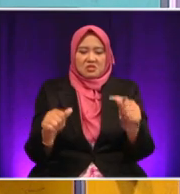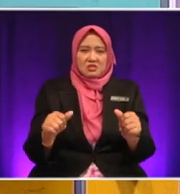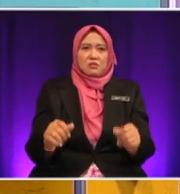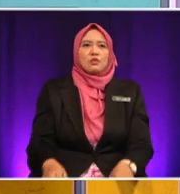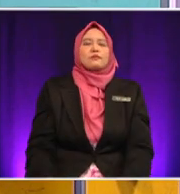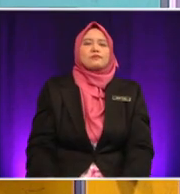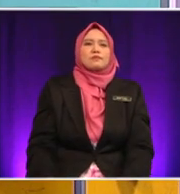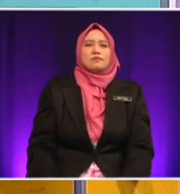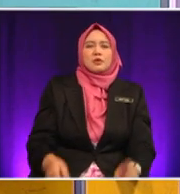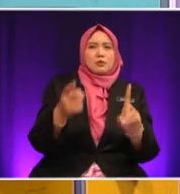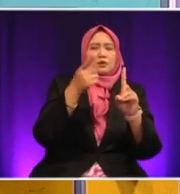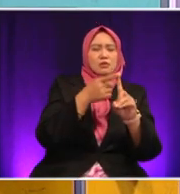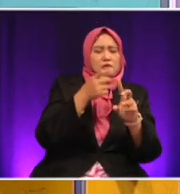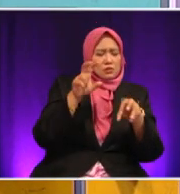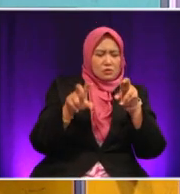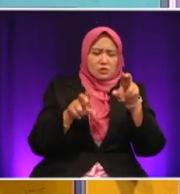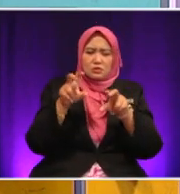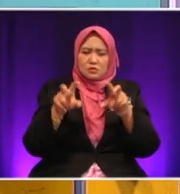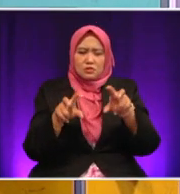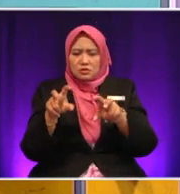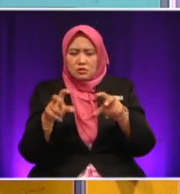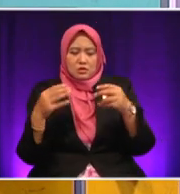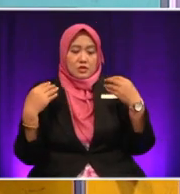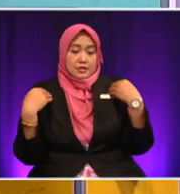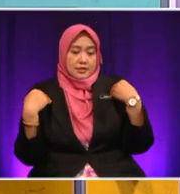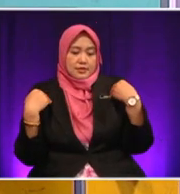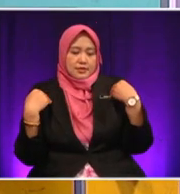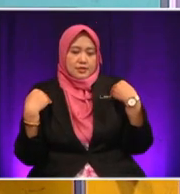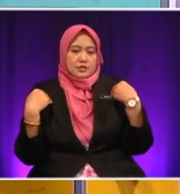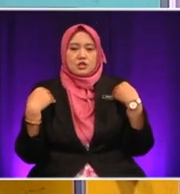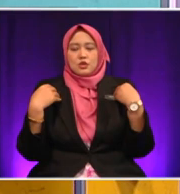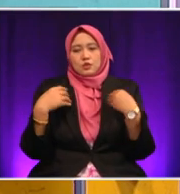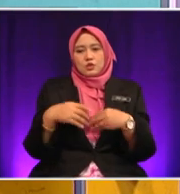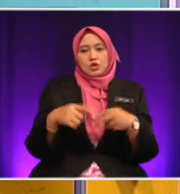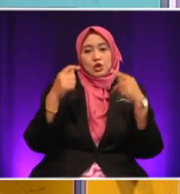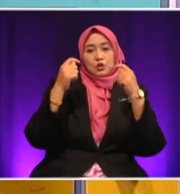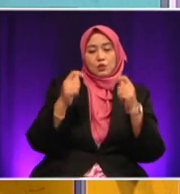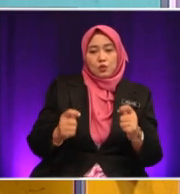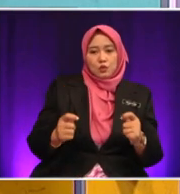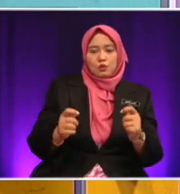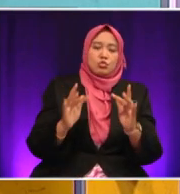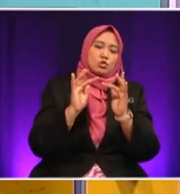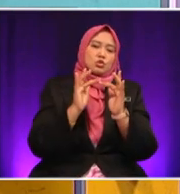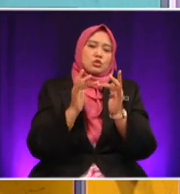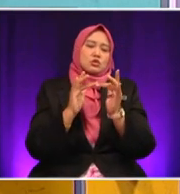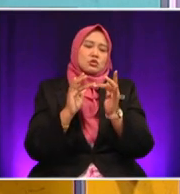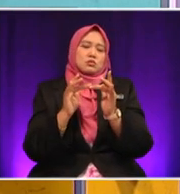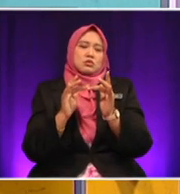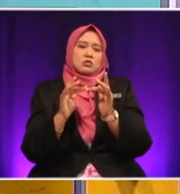tengok dulu satu-satu ada penumbuhan cyber Oke kalau ada Oke kalau tak ada